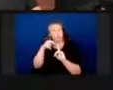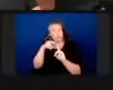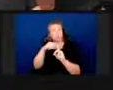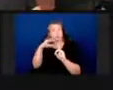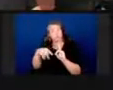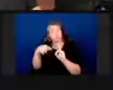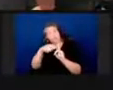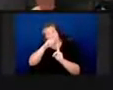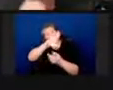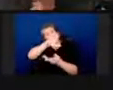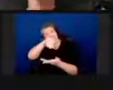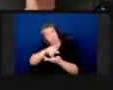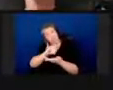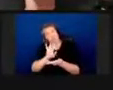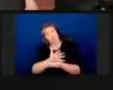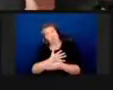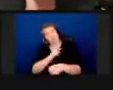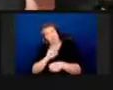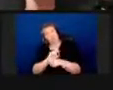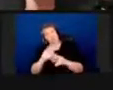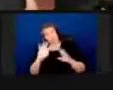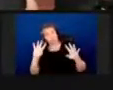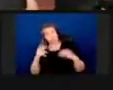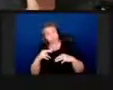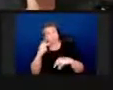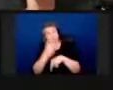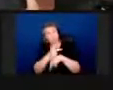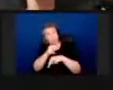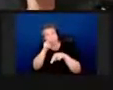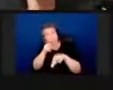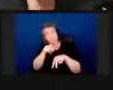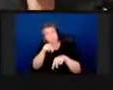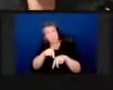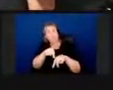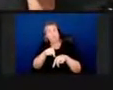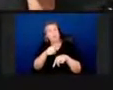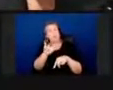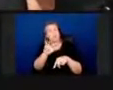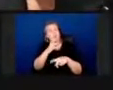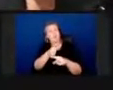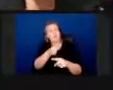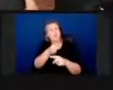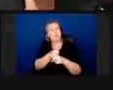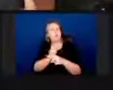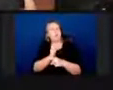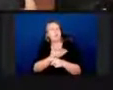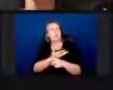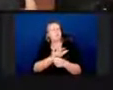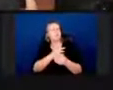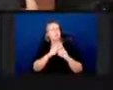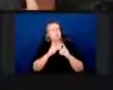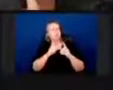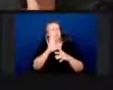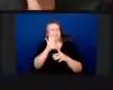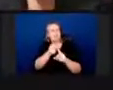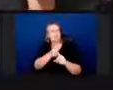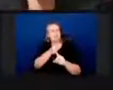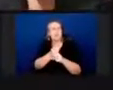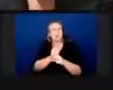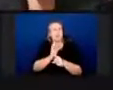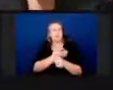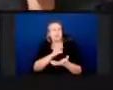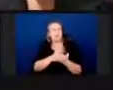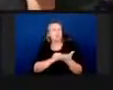masomo, lakini pia tumehusisha jamii, kwa sababu tumeona iwapo tunahusisha wabia tunaweza